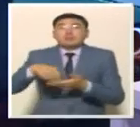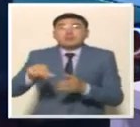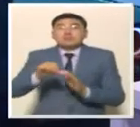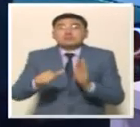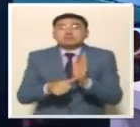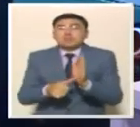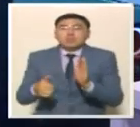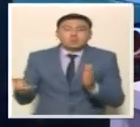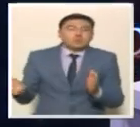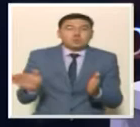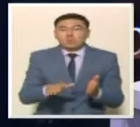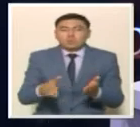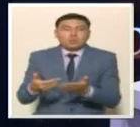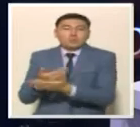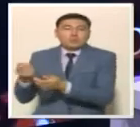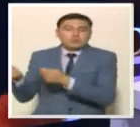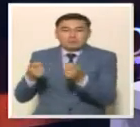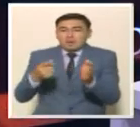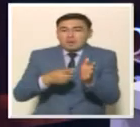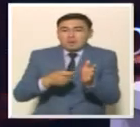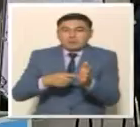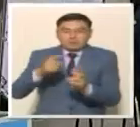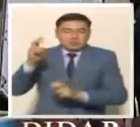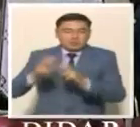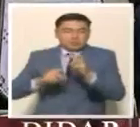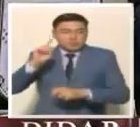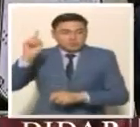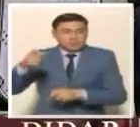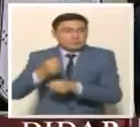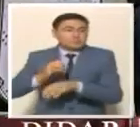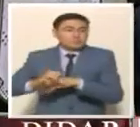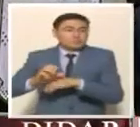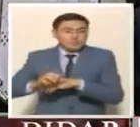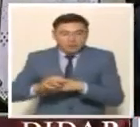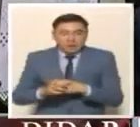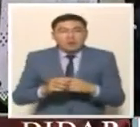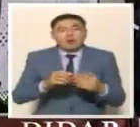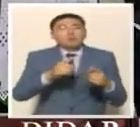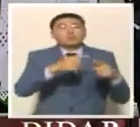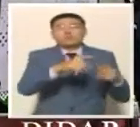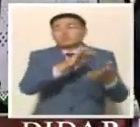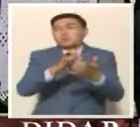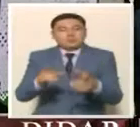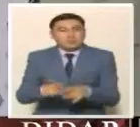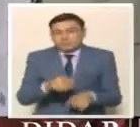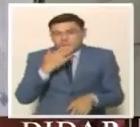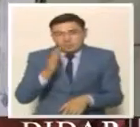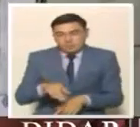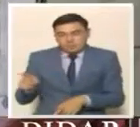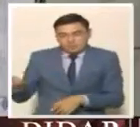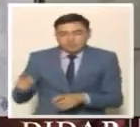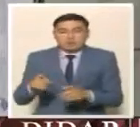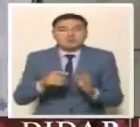жаңа автобус жеткізіледі. Қарағанды қаласында жасалған қоғамдық көліктің бұл моделі әзірге еліміздің өзге қалаларында жоқ. Автобустардың жалпы